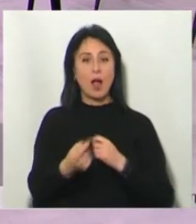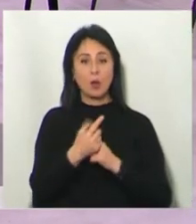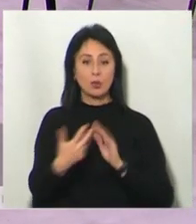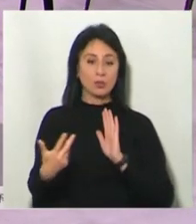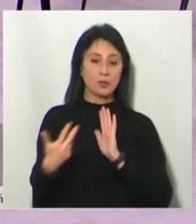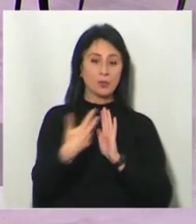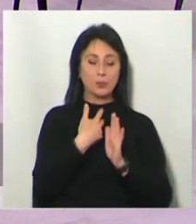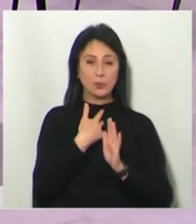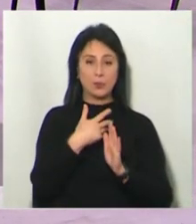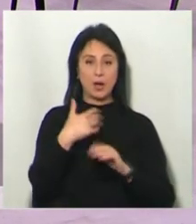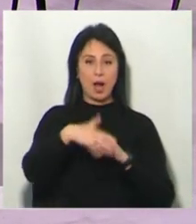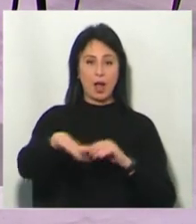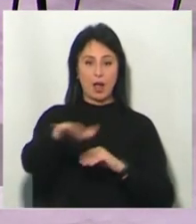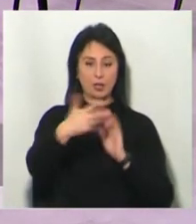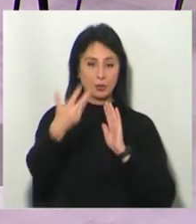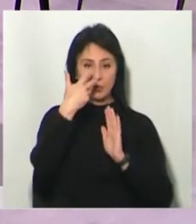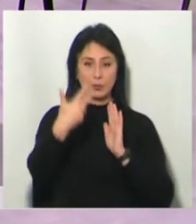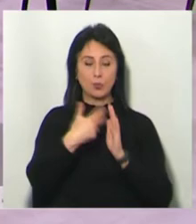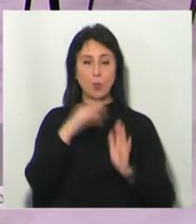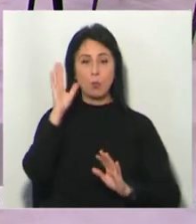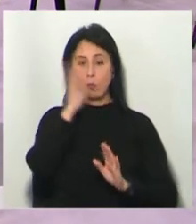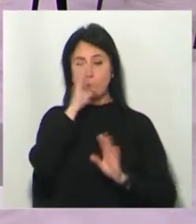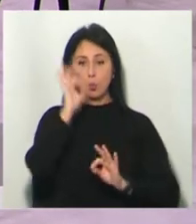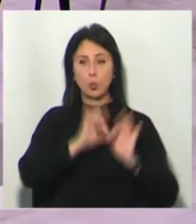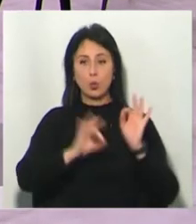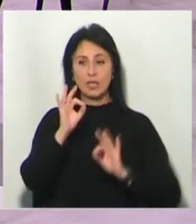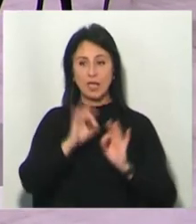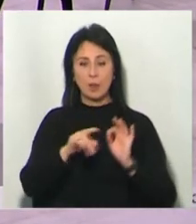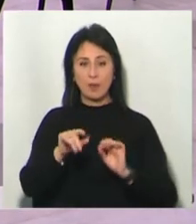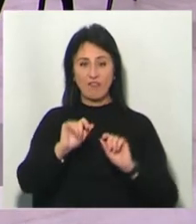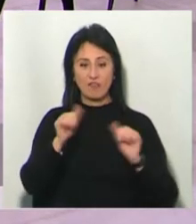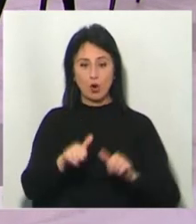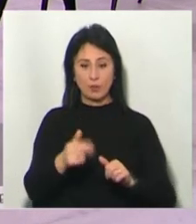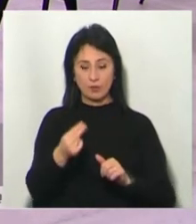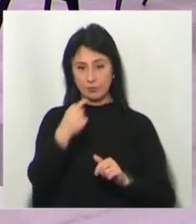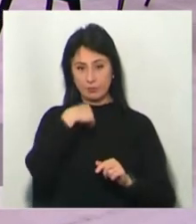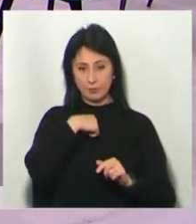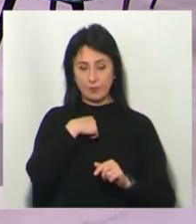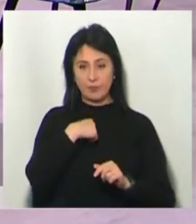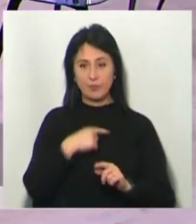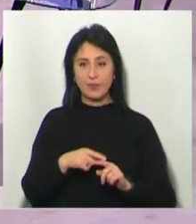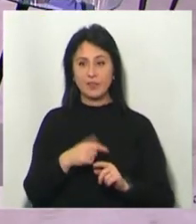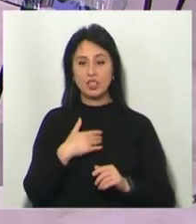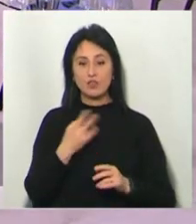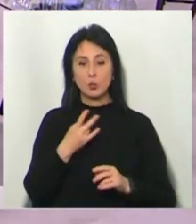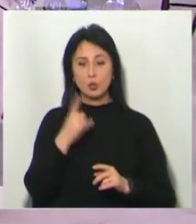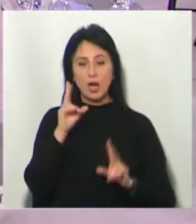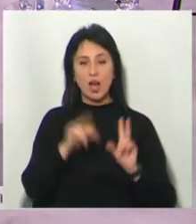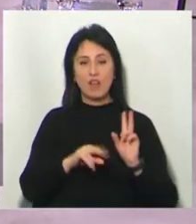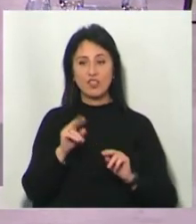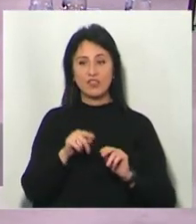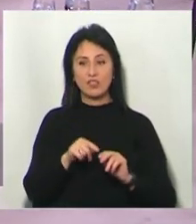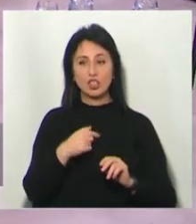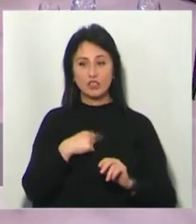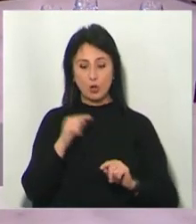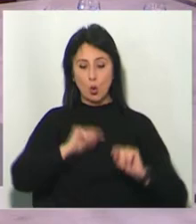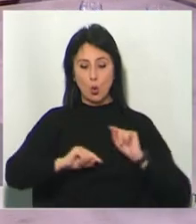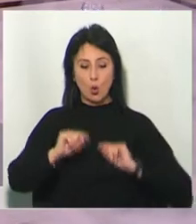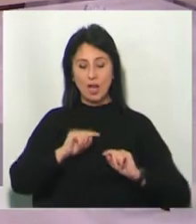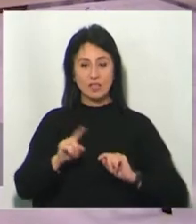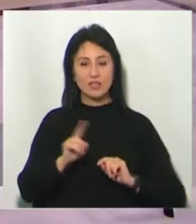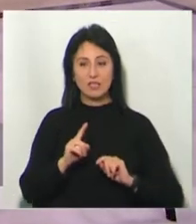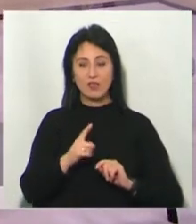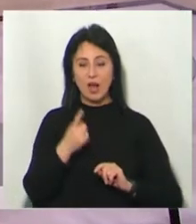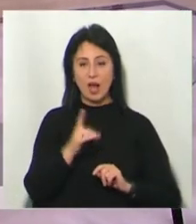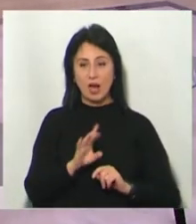ვიღებთ, დიახ, უდავოდ ვიღებთ, ბუნებრივად საკვებში არსებული ფორმით. Ამავე დროს ჩვენ უნდა გავითვალისწინოთ, რომ ჩვენს ორგანიზმში